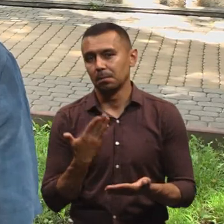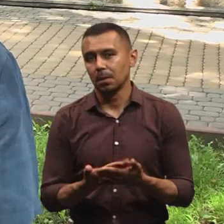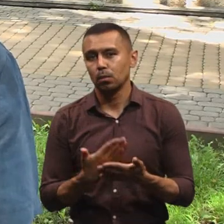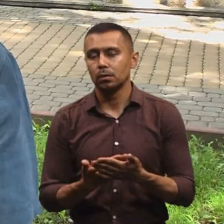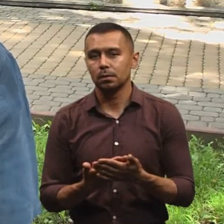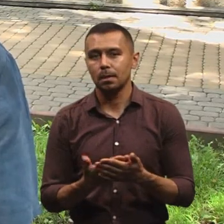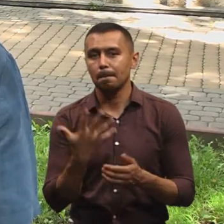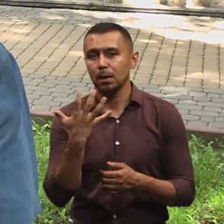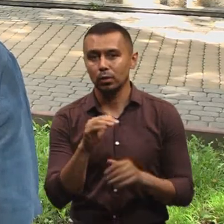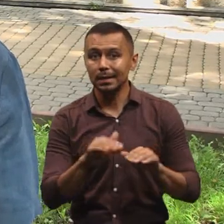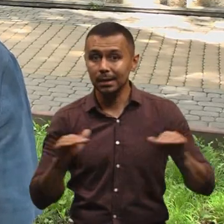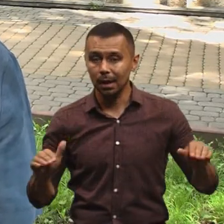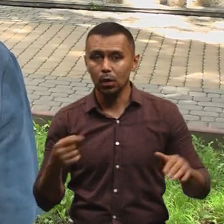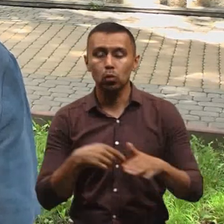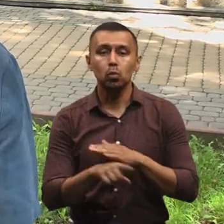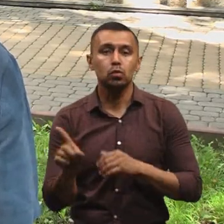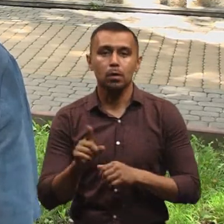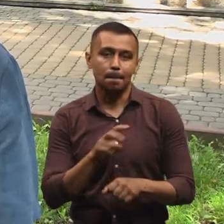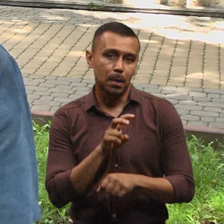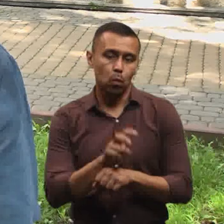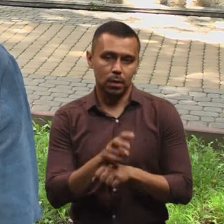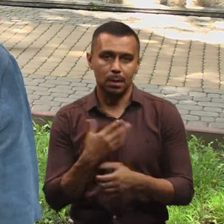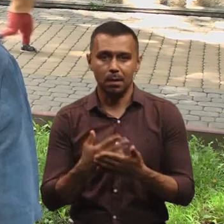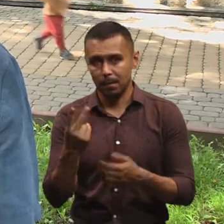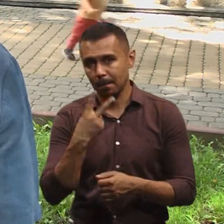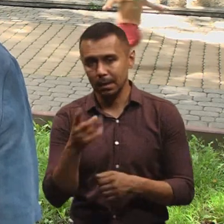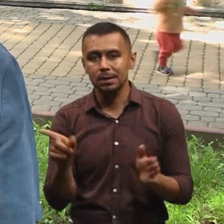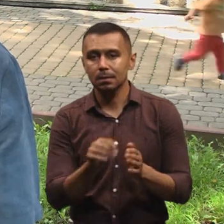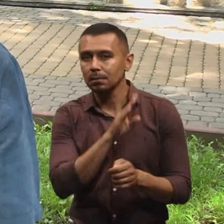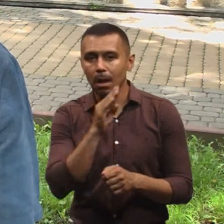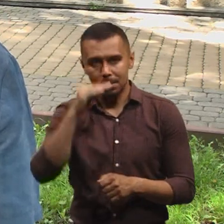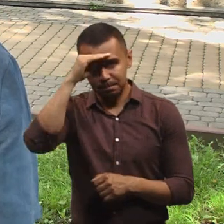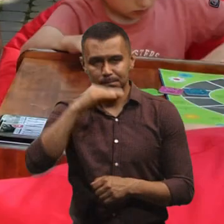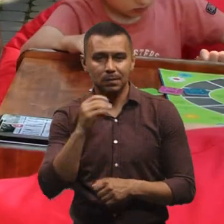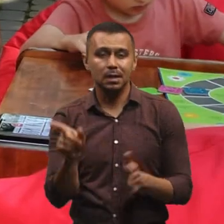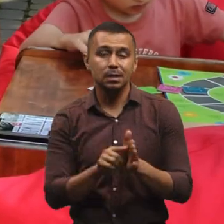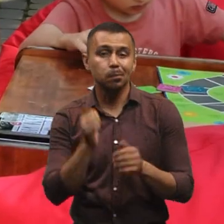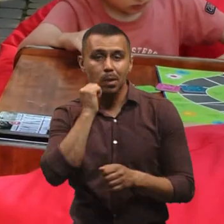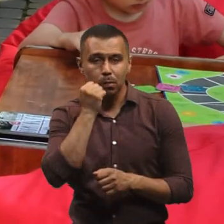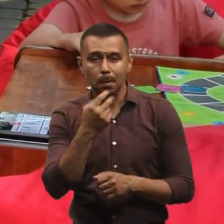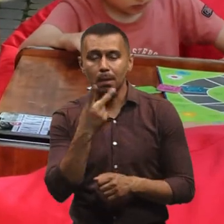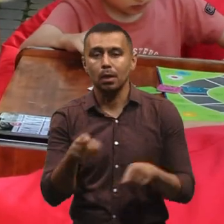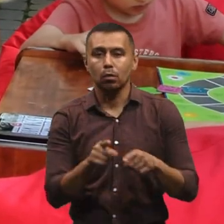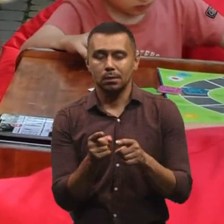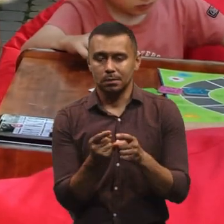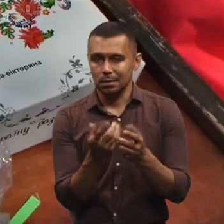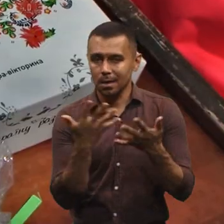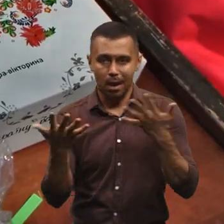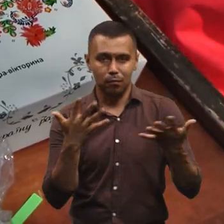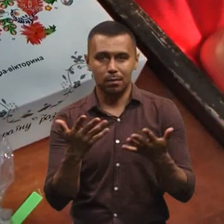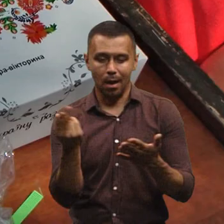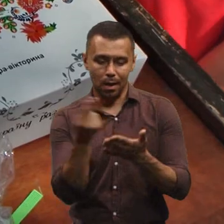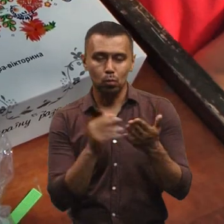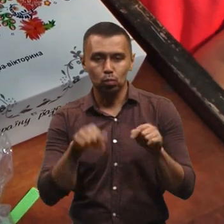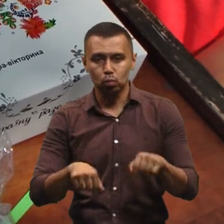з 500 дітей тому що проходять от з бабусями бачать таку яскраву картинку а